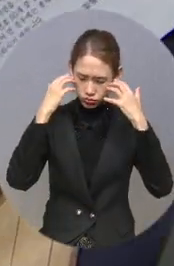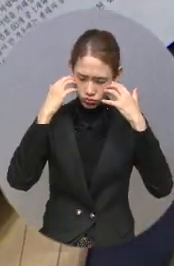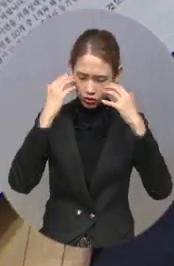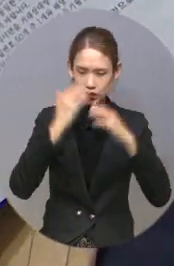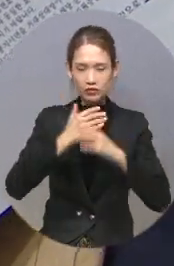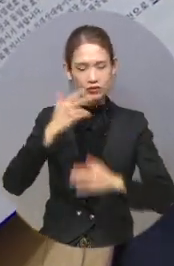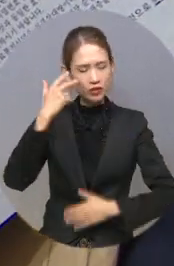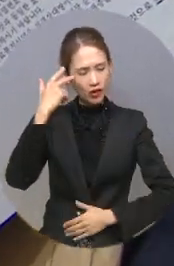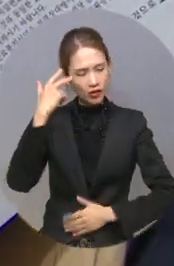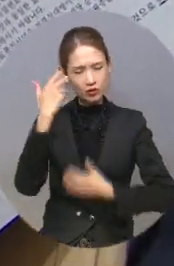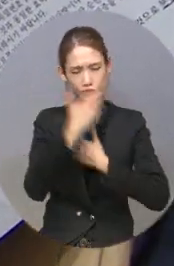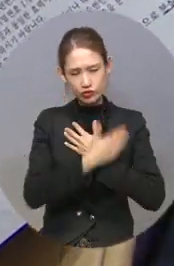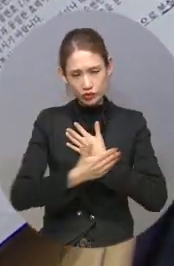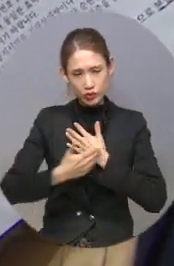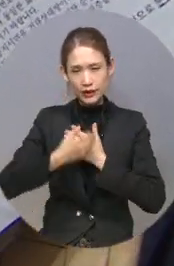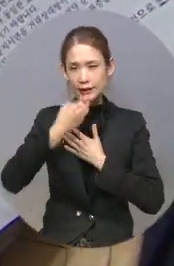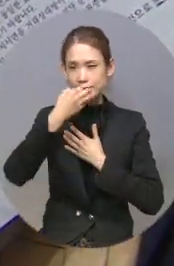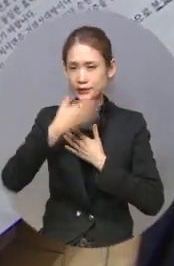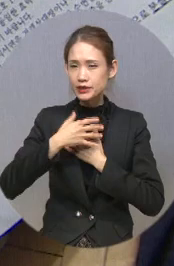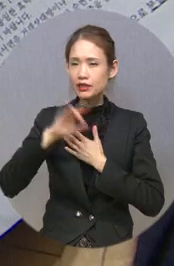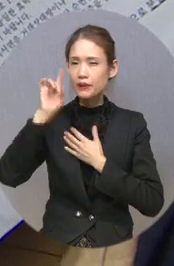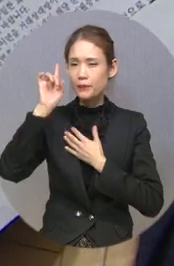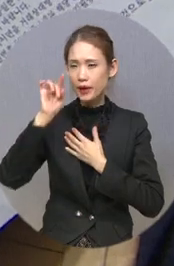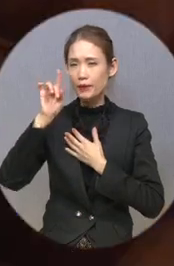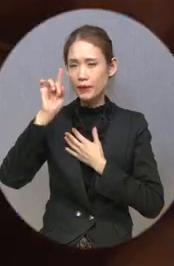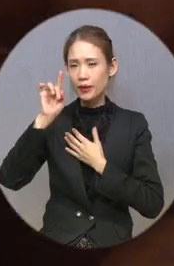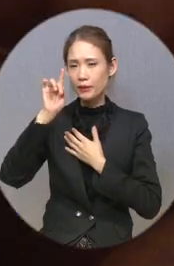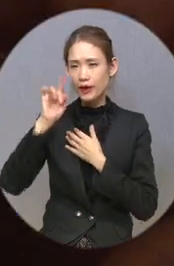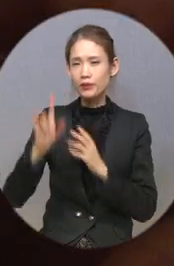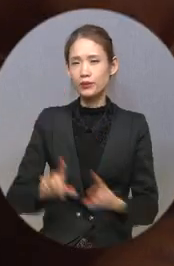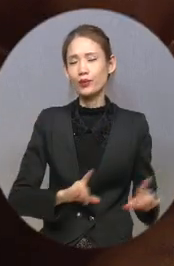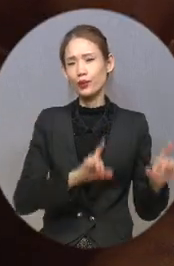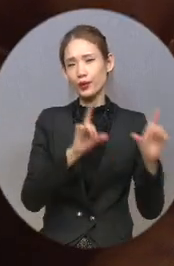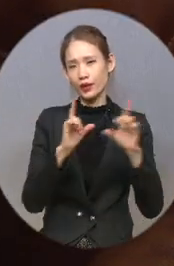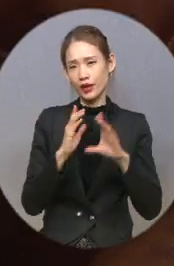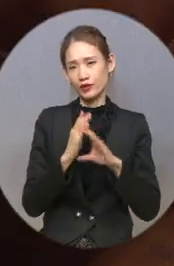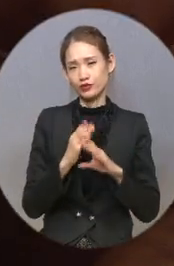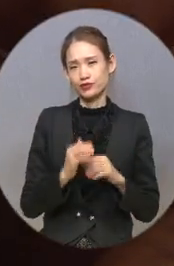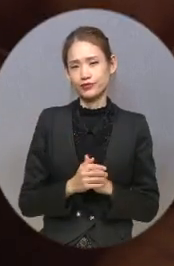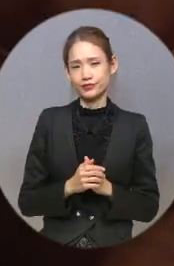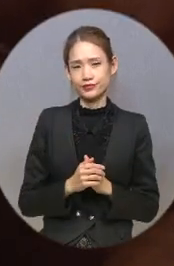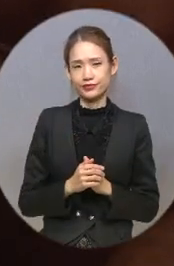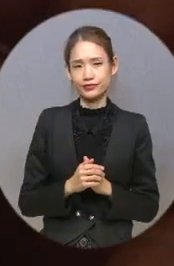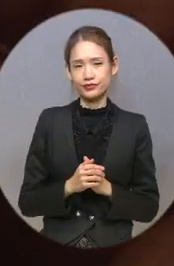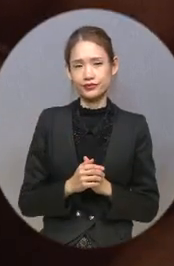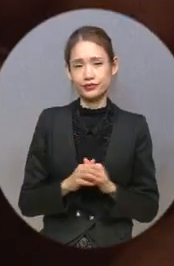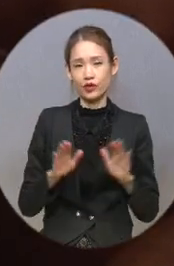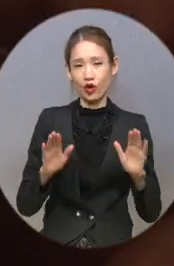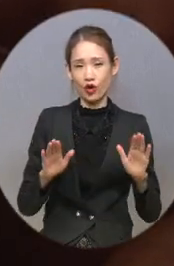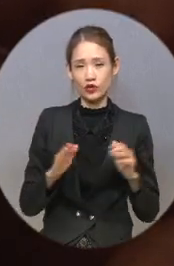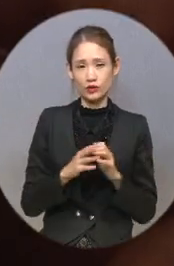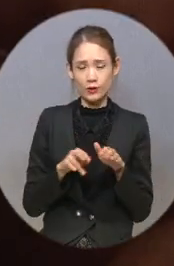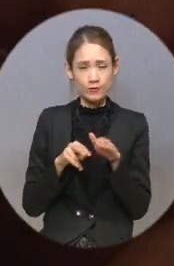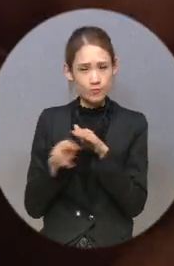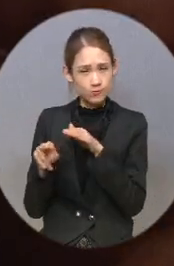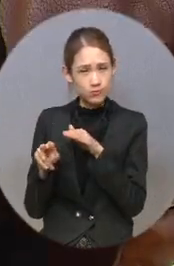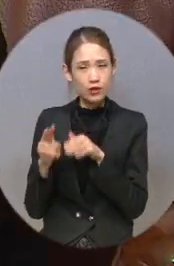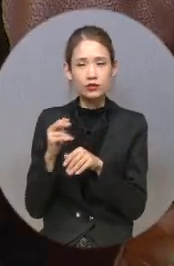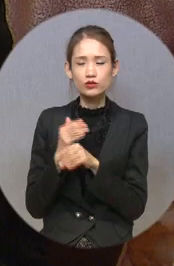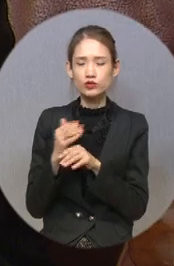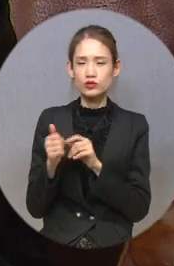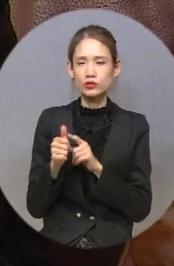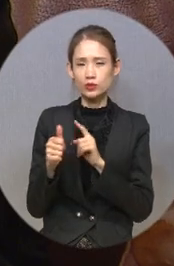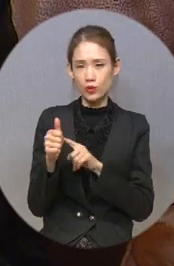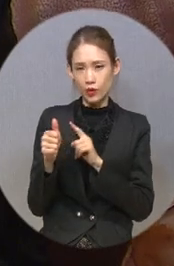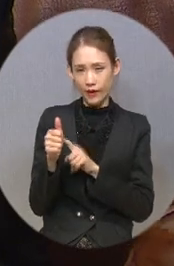정신적, 육체적으로 힘들게 하루하루를 살고 계십니다. 현재 도주 중인 용의자를